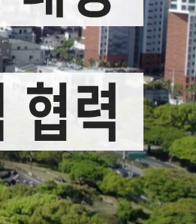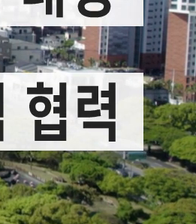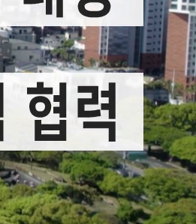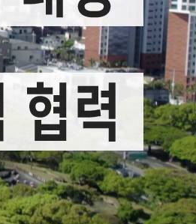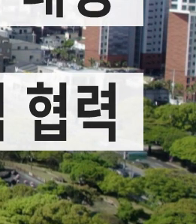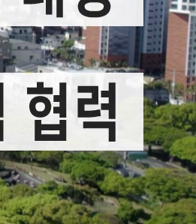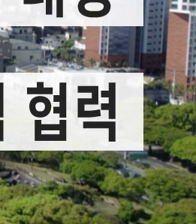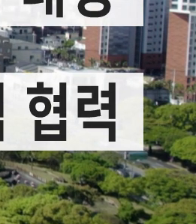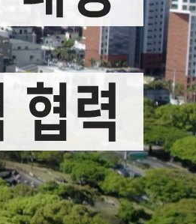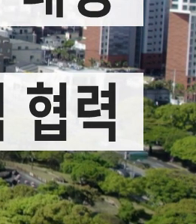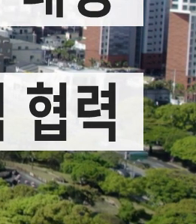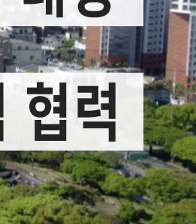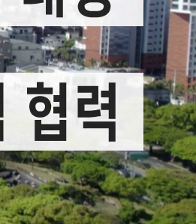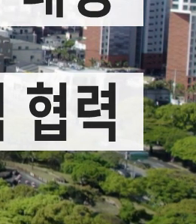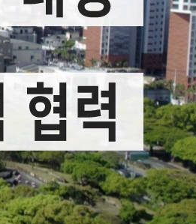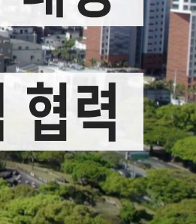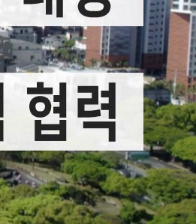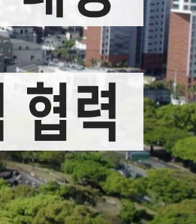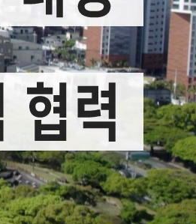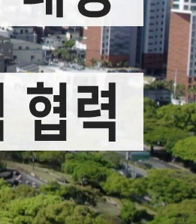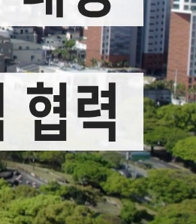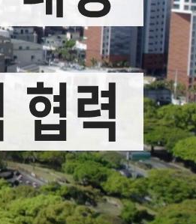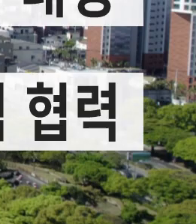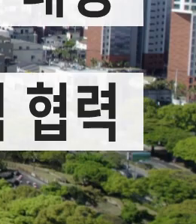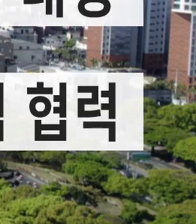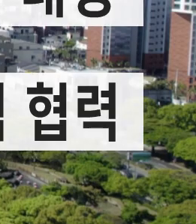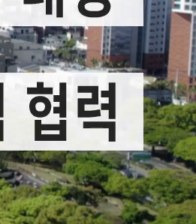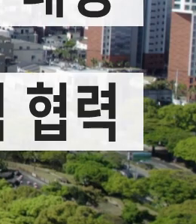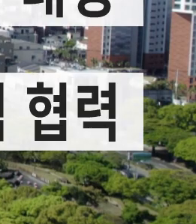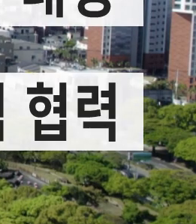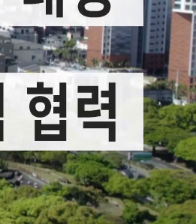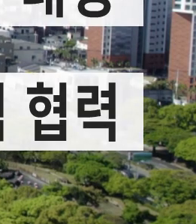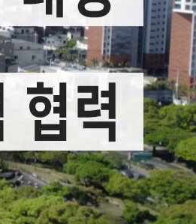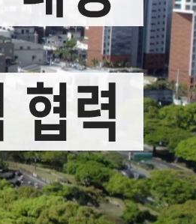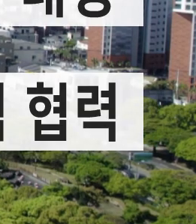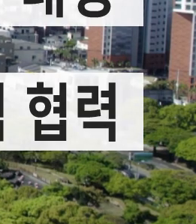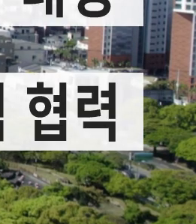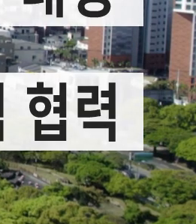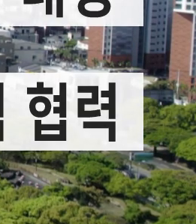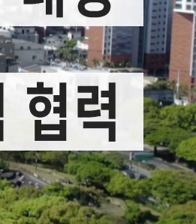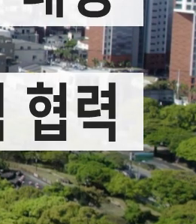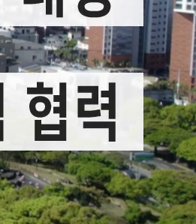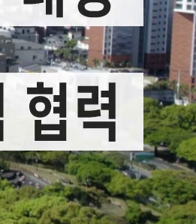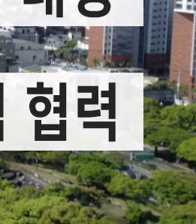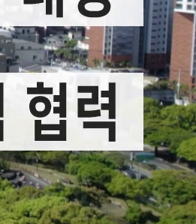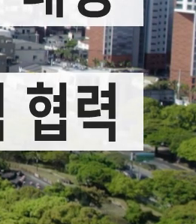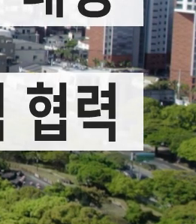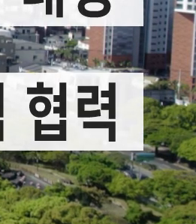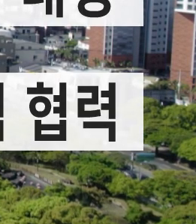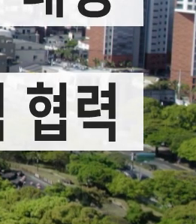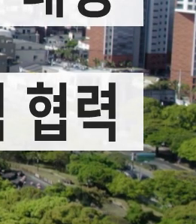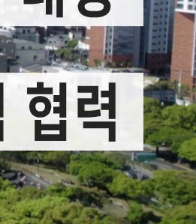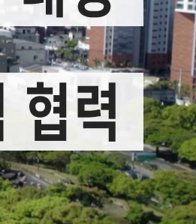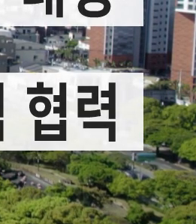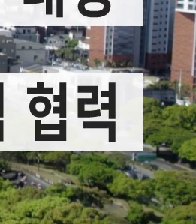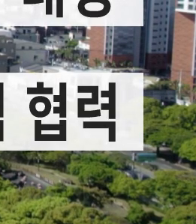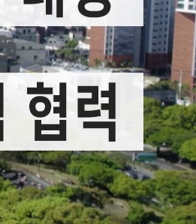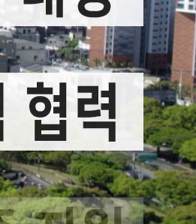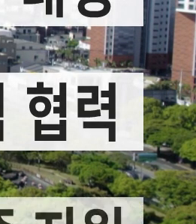코리아와 인공지능, 디지털 대전환 정책의 실질적 산업 적용을 위한 전략적 협력을 본격화합니다.